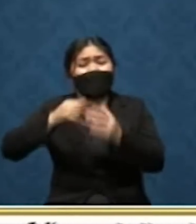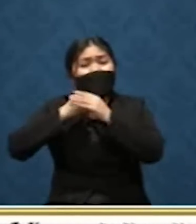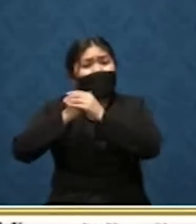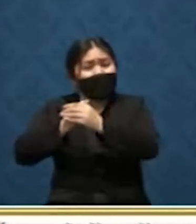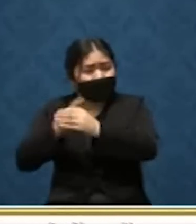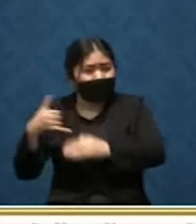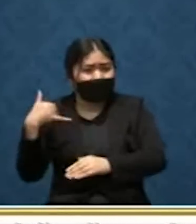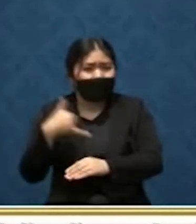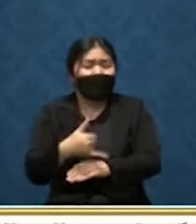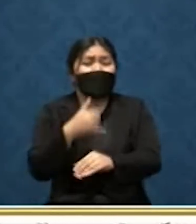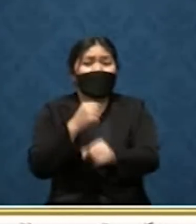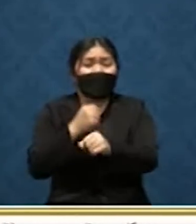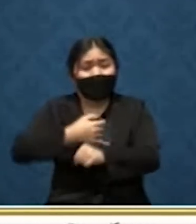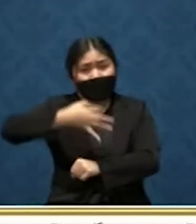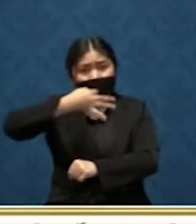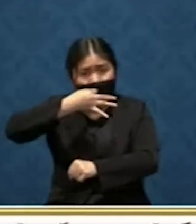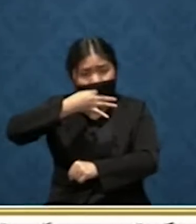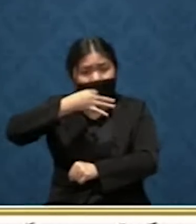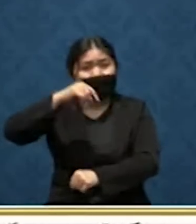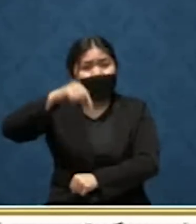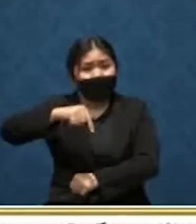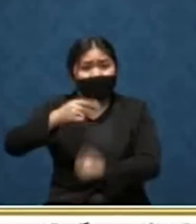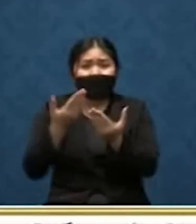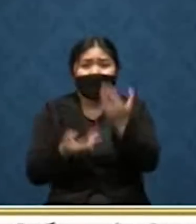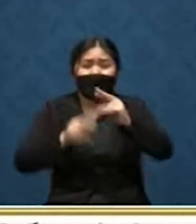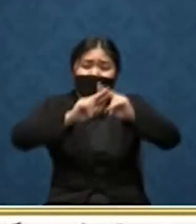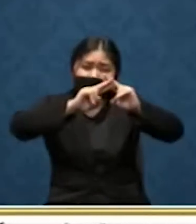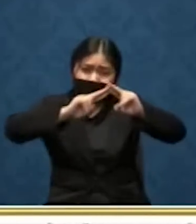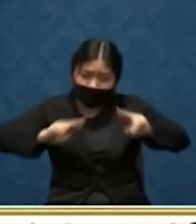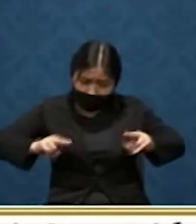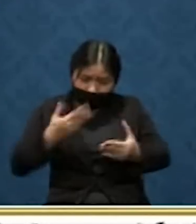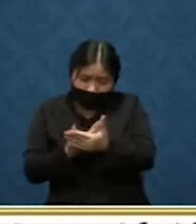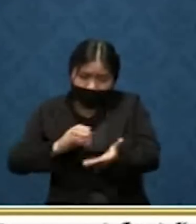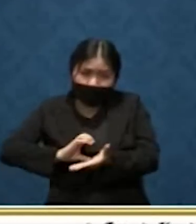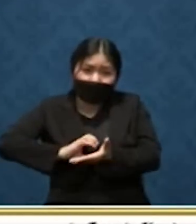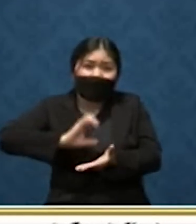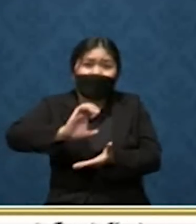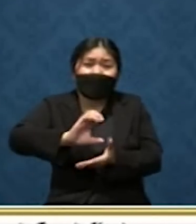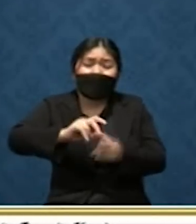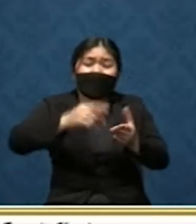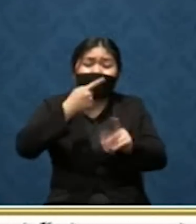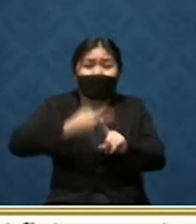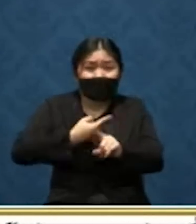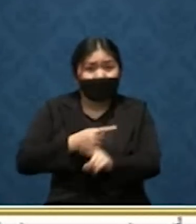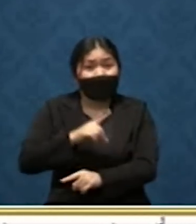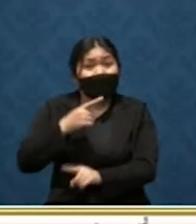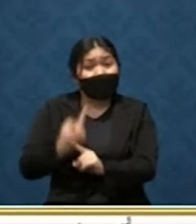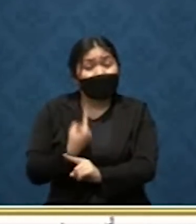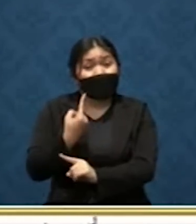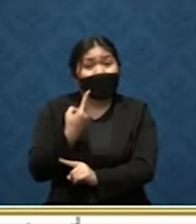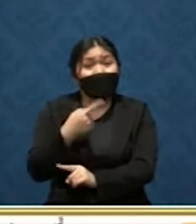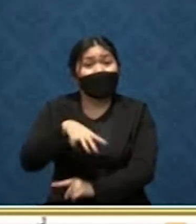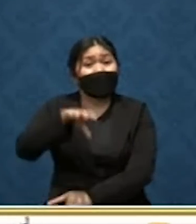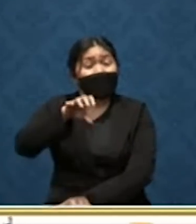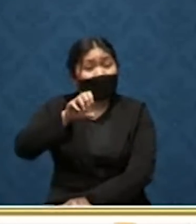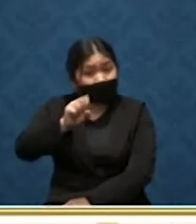ทำกินรู้ไครับ บางร้านพวกนี้ทุ่มเงินเช่าที่กนเดอนลเป็แนแต่ขายลเท้า